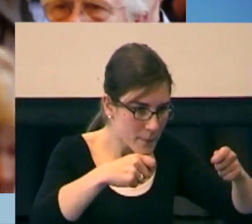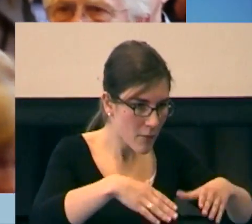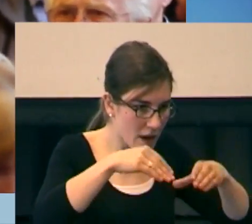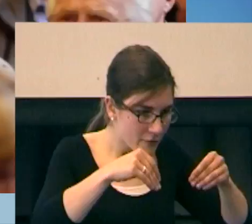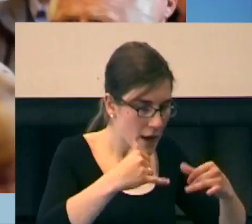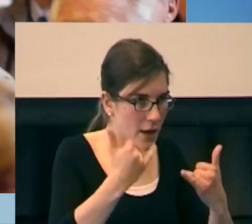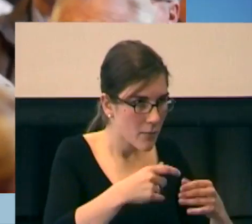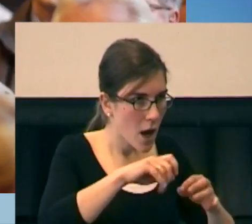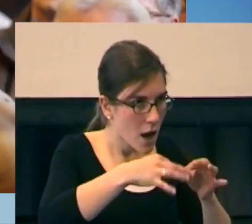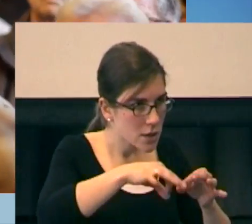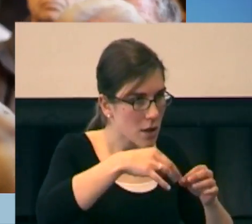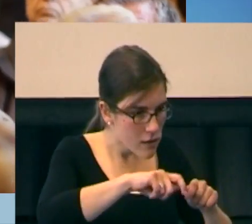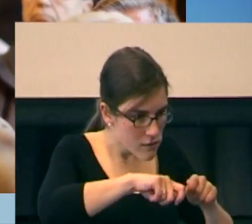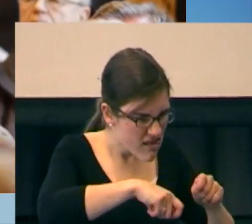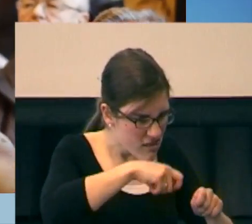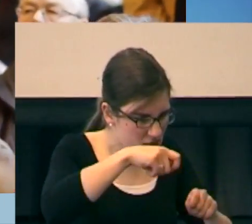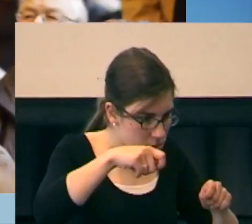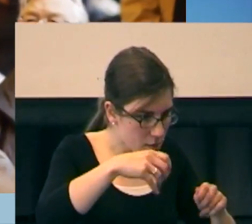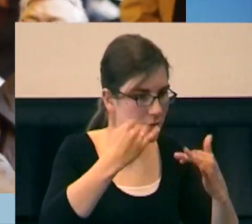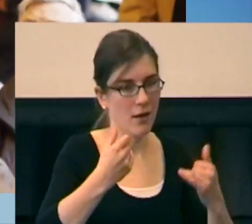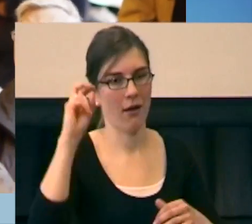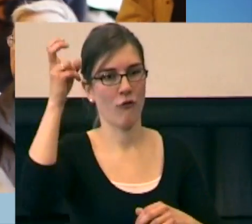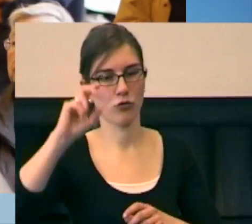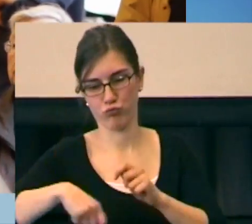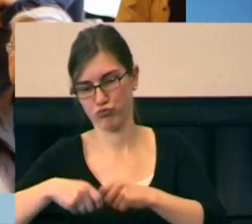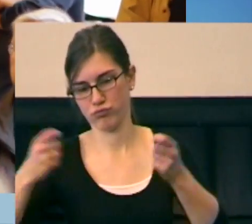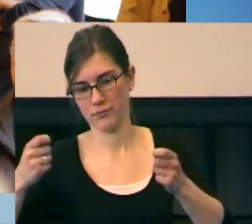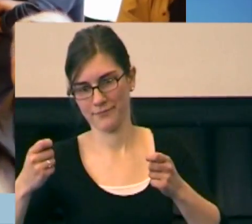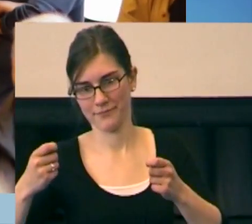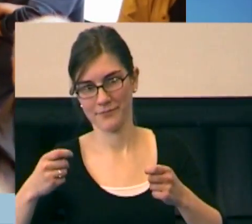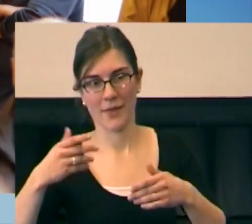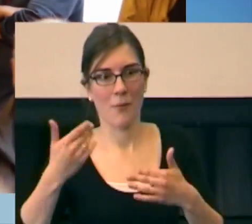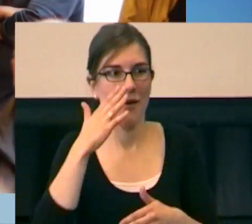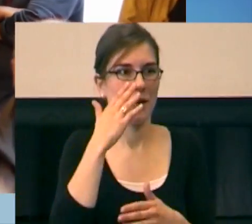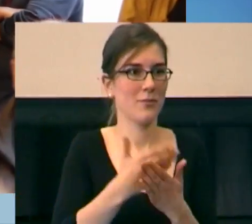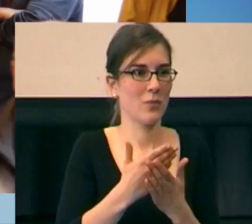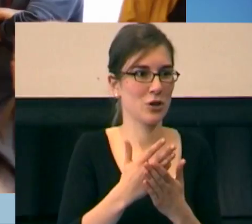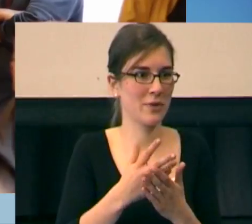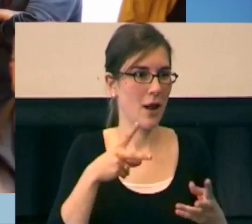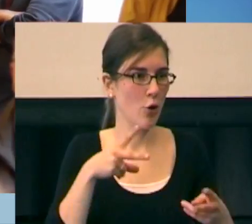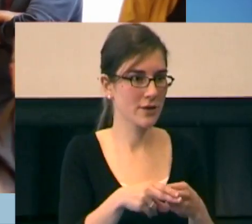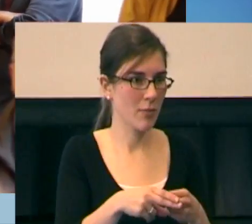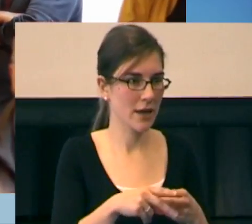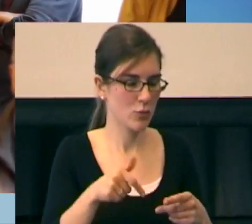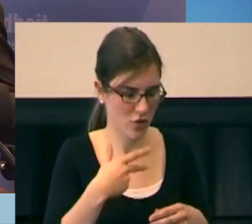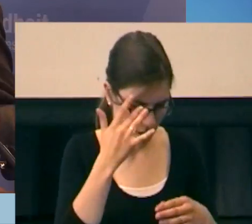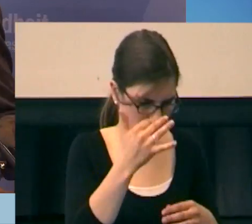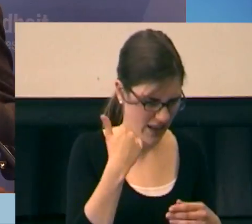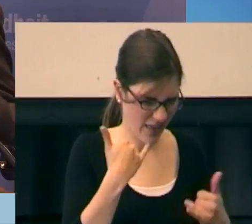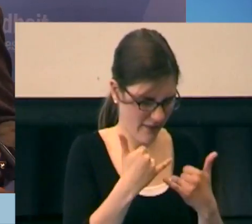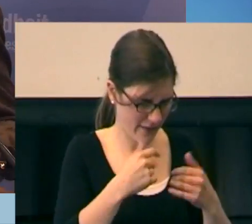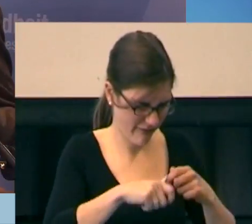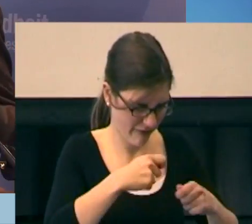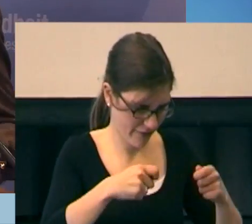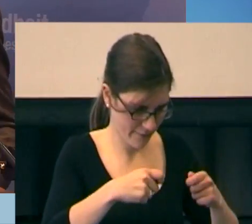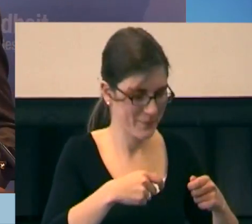jeden Handgriff einzeln und heute als Erwachsener macht man wupp, ist fertig, aber wehe, man wird zwischendurch unterbrochen, da muss man wieder bei null anfangen, weil es heutzutage